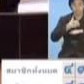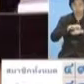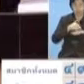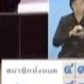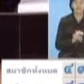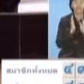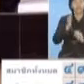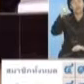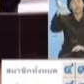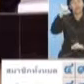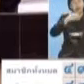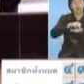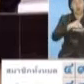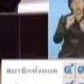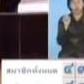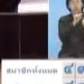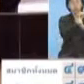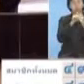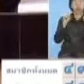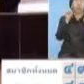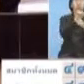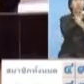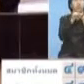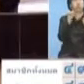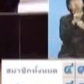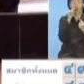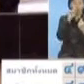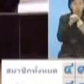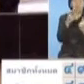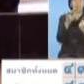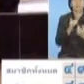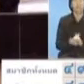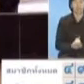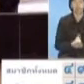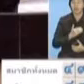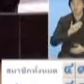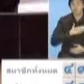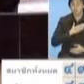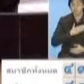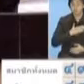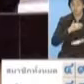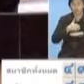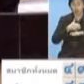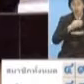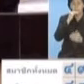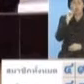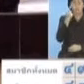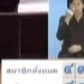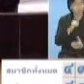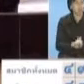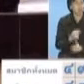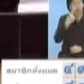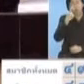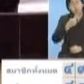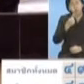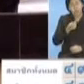ผู้อภิปรายเนี่ยวกวนซ้ำซากเลยนะครับขอให้เอาเรื่องใหม่ได้ไหมครับท่านก็หมุนอยู่อย่างนี้แหละ